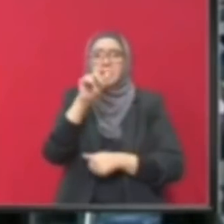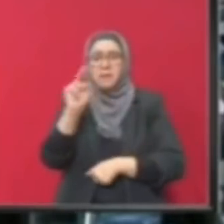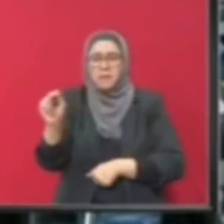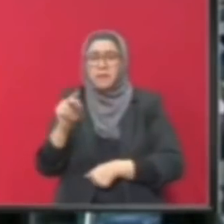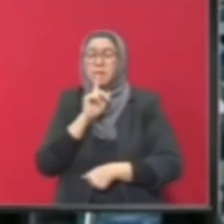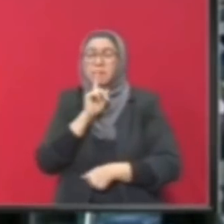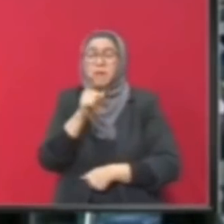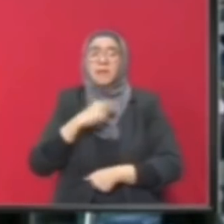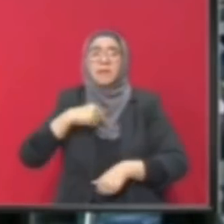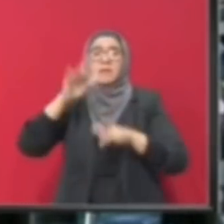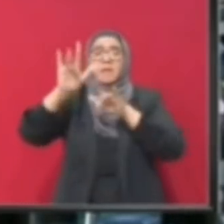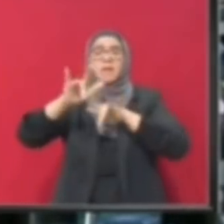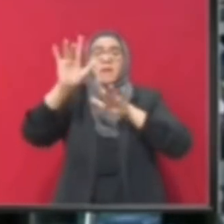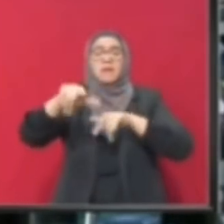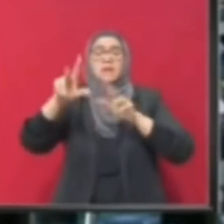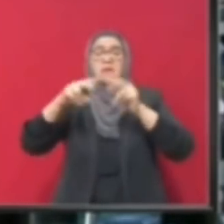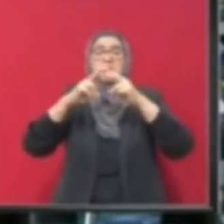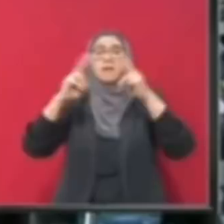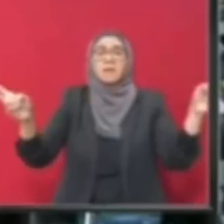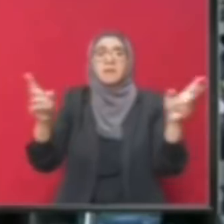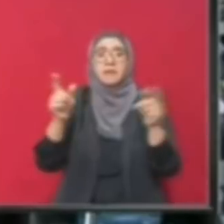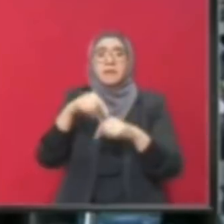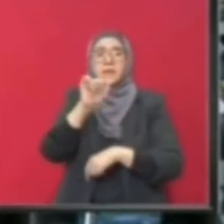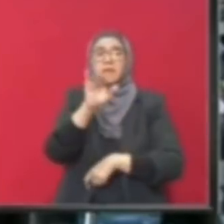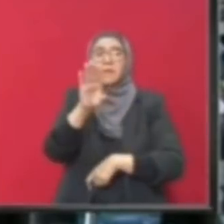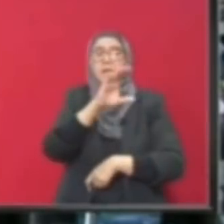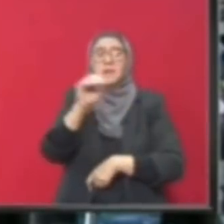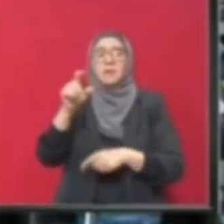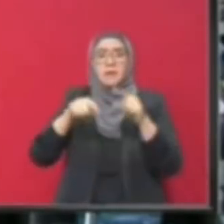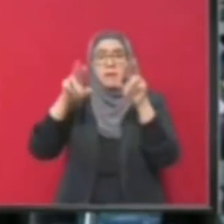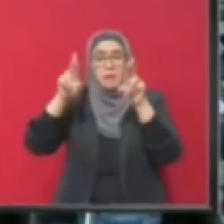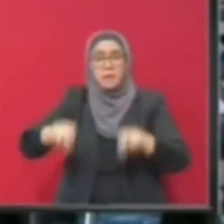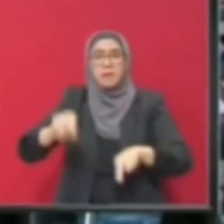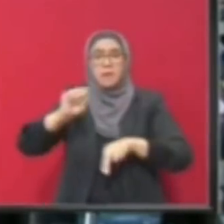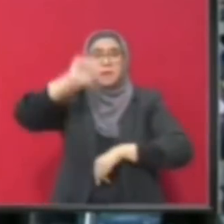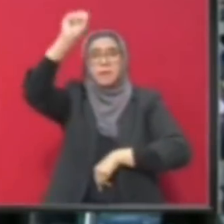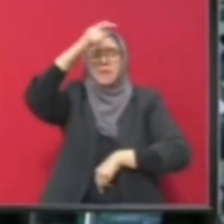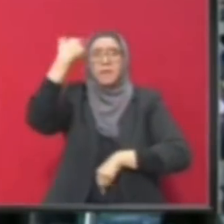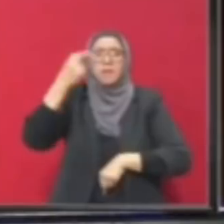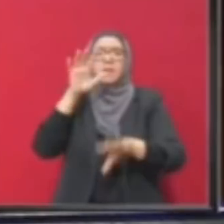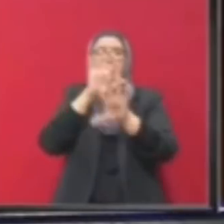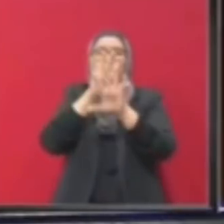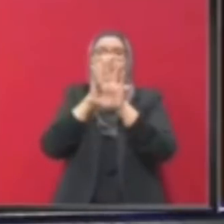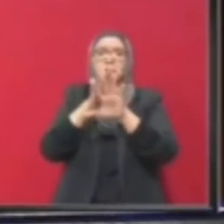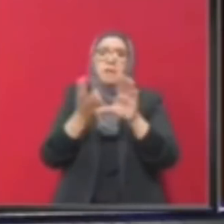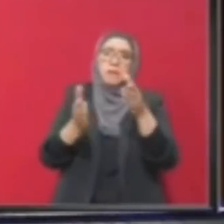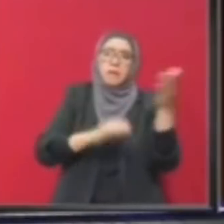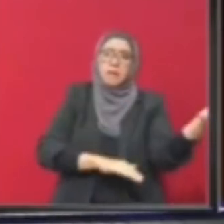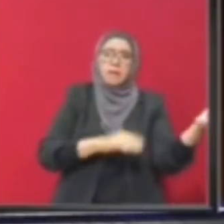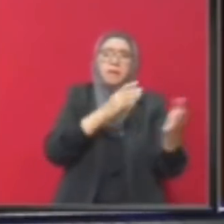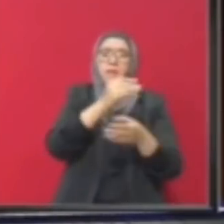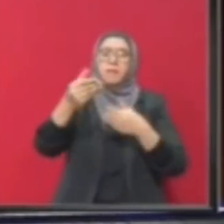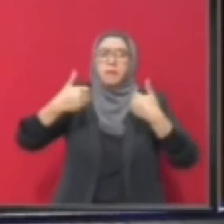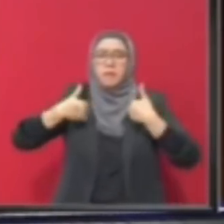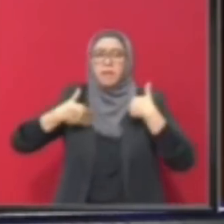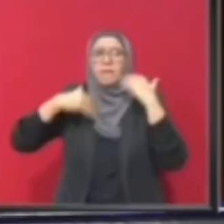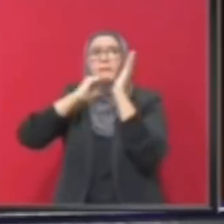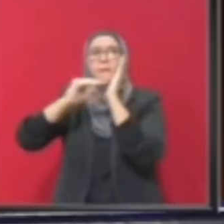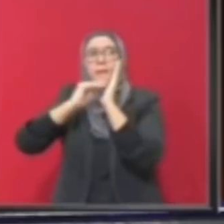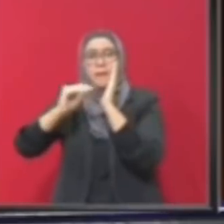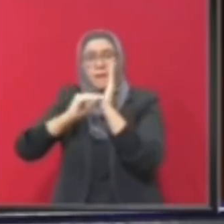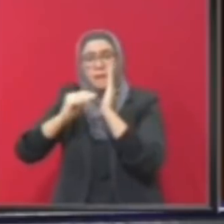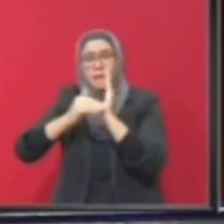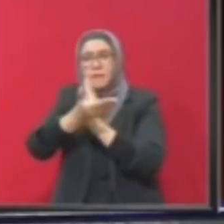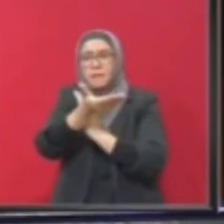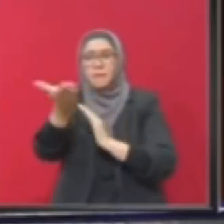Sabah sebenarnya. Kerana ramai yang telah terkorban, yang meninggal dunia. Bahkan ada saudara mara Yang Berhormat Sempurna sendiri